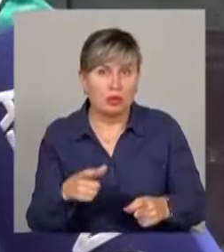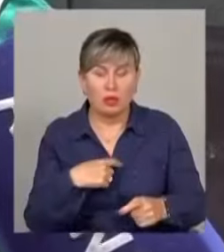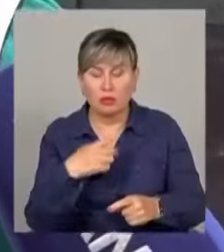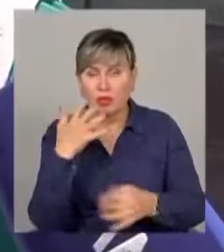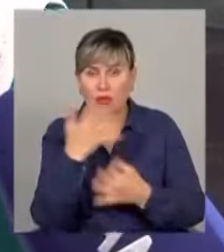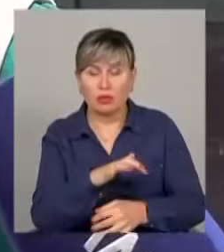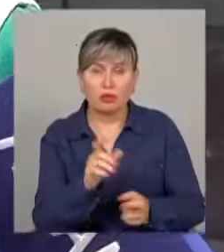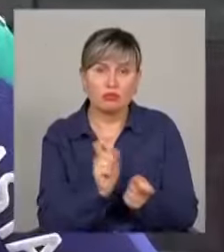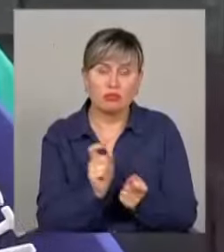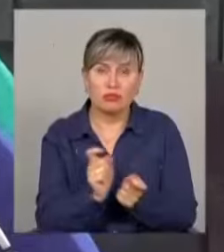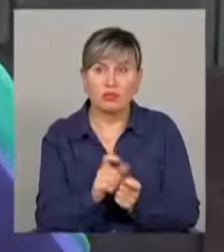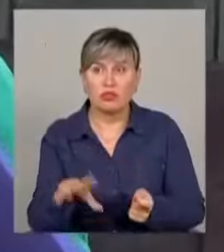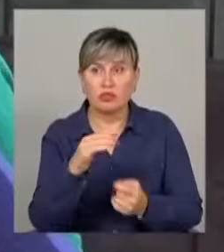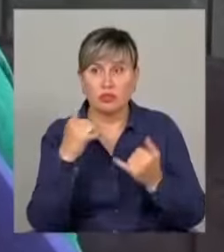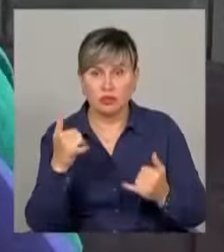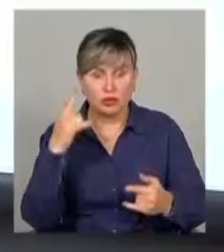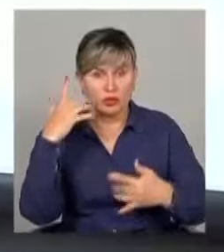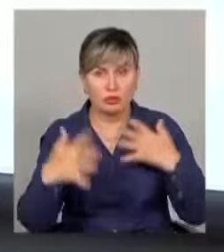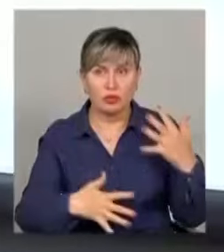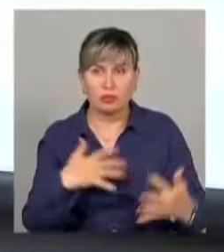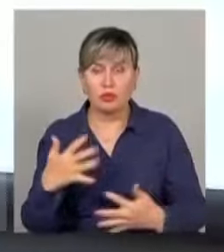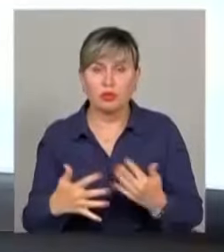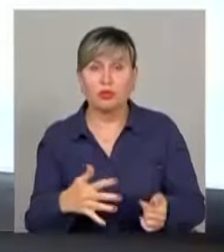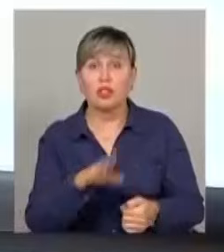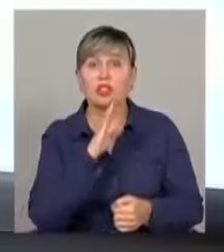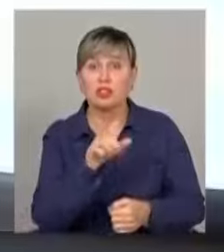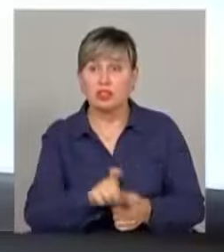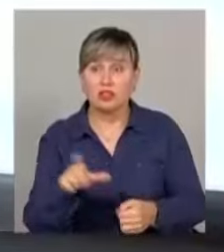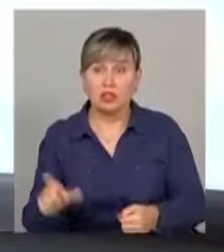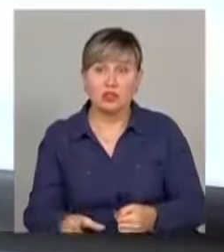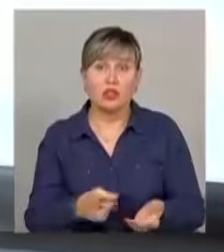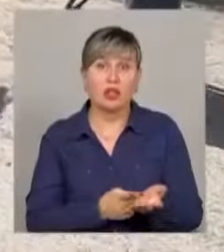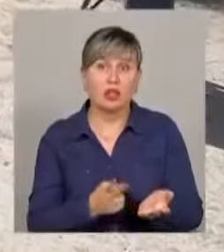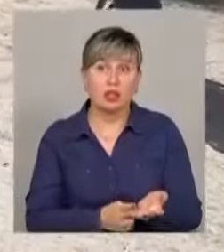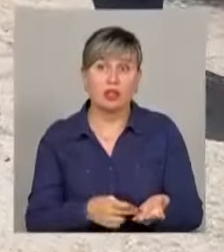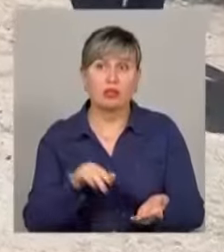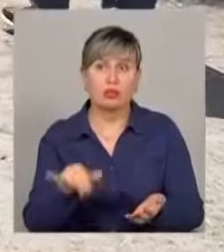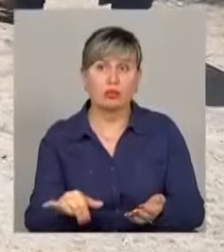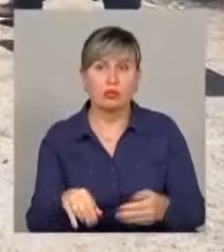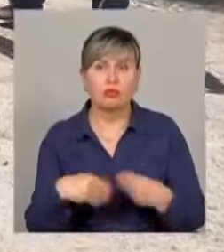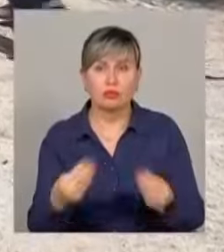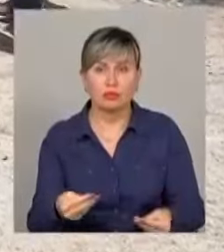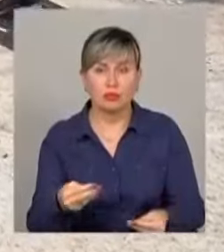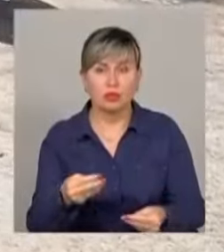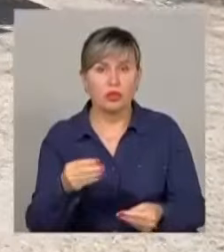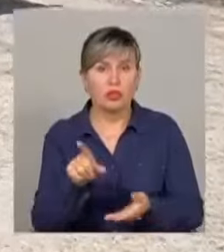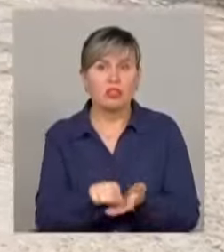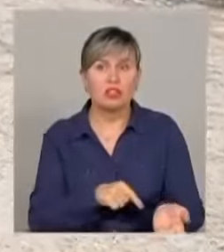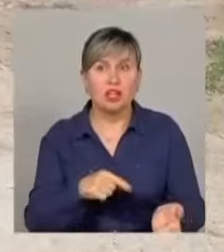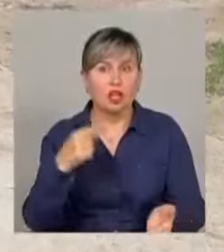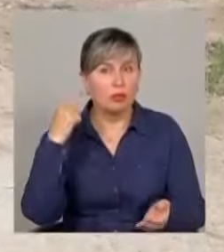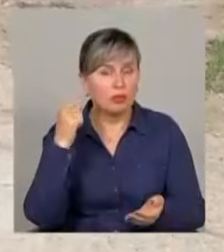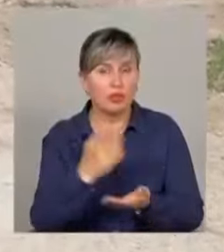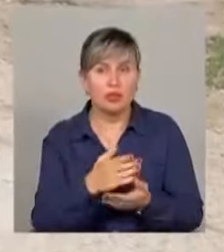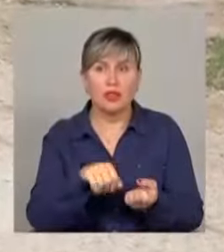или ссор. Все сейчас в замешательстве. Потерпевшие девочки в качестве доказательства якобы предоставили аудиозапись, на которой записан